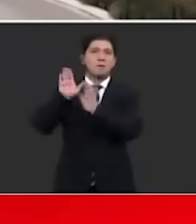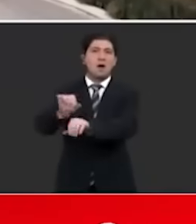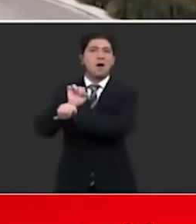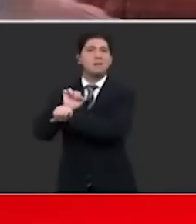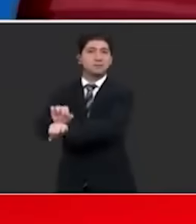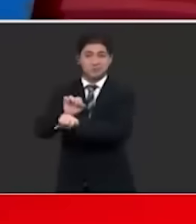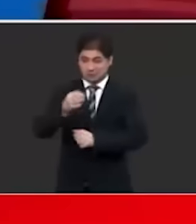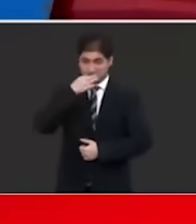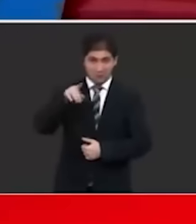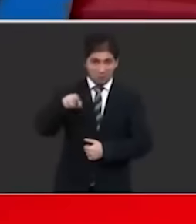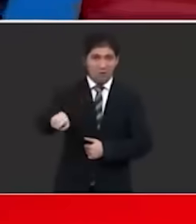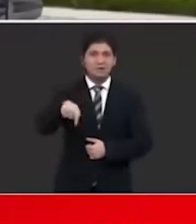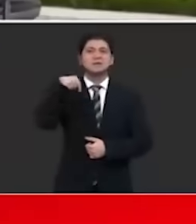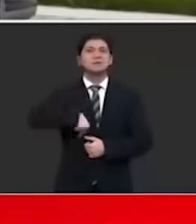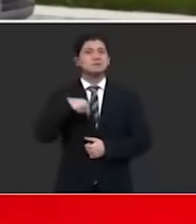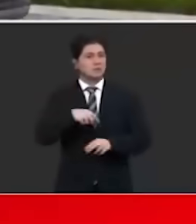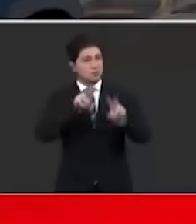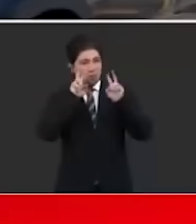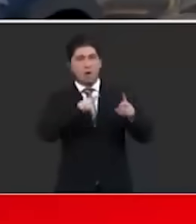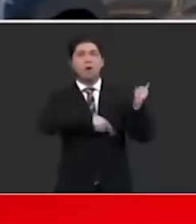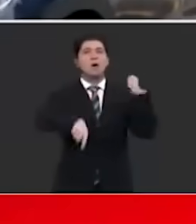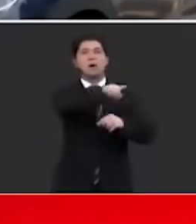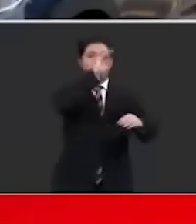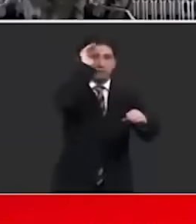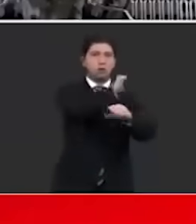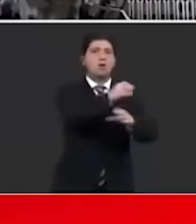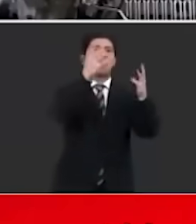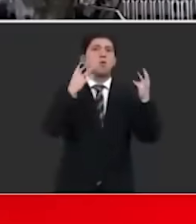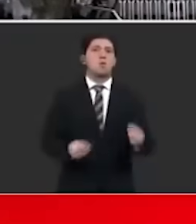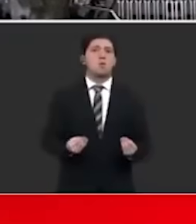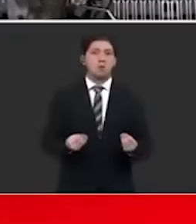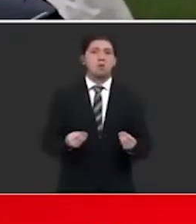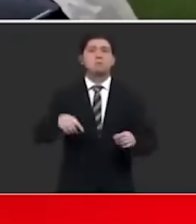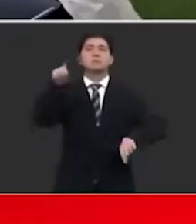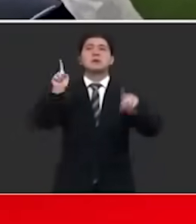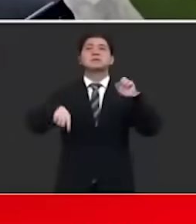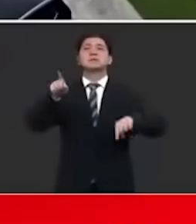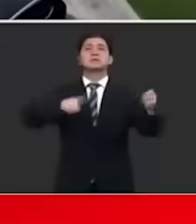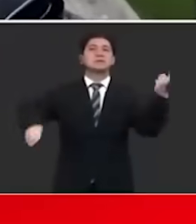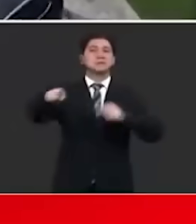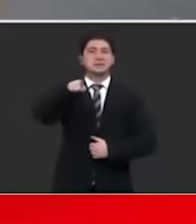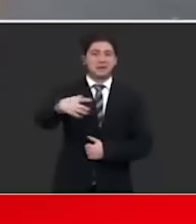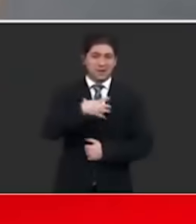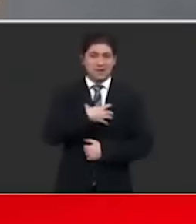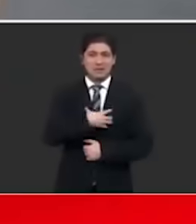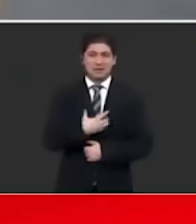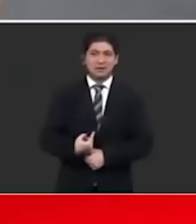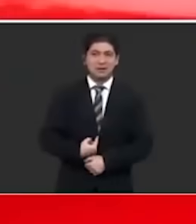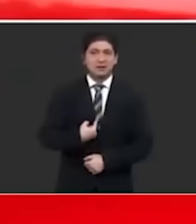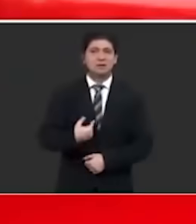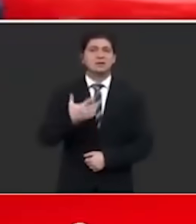günümüzdeki uzantılarını hüsrana uğrattık. Birilerinin müstehzi bir eda